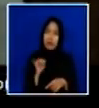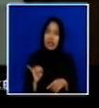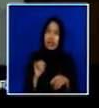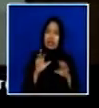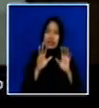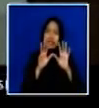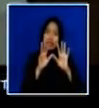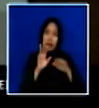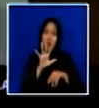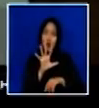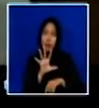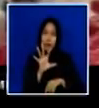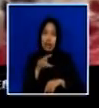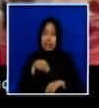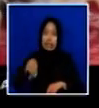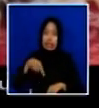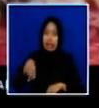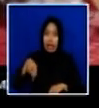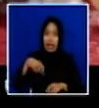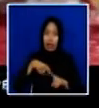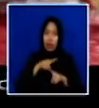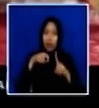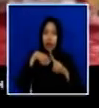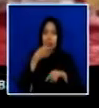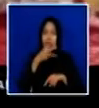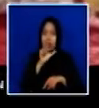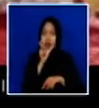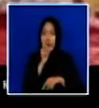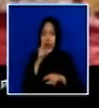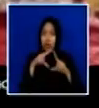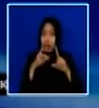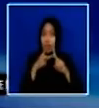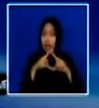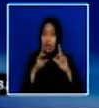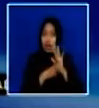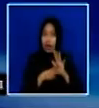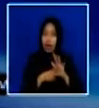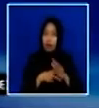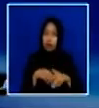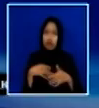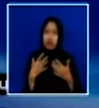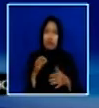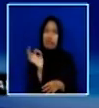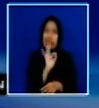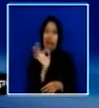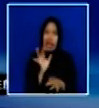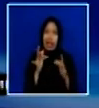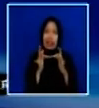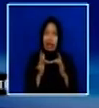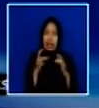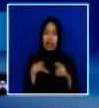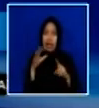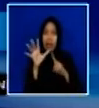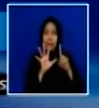95 desa atau kelurahan Hai dan yang betul-betul masih Blank tidak ada